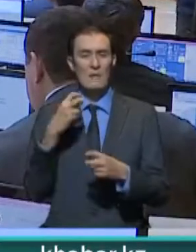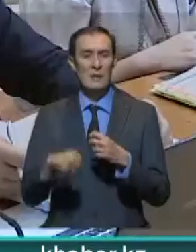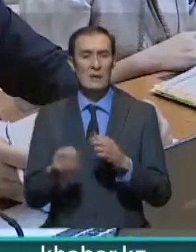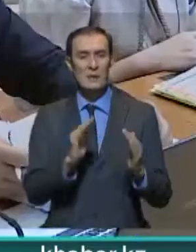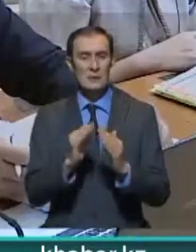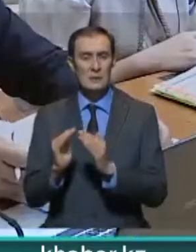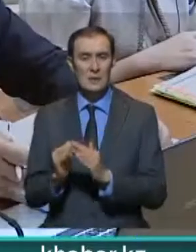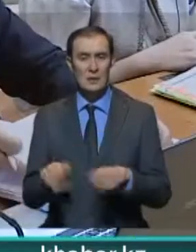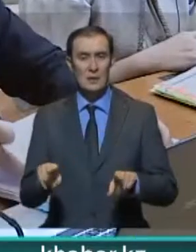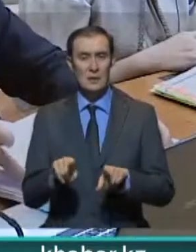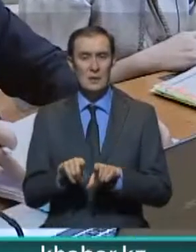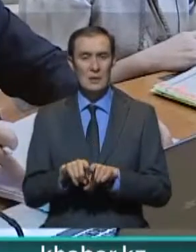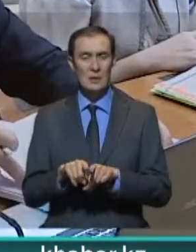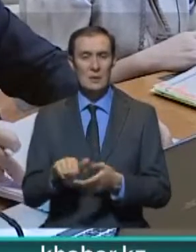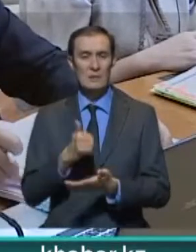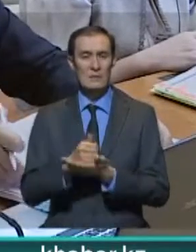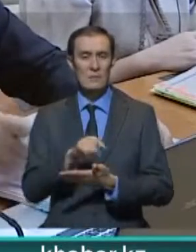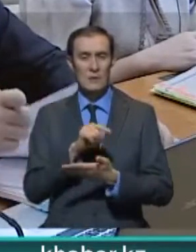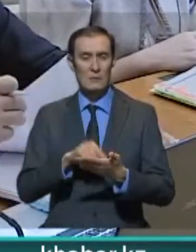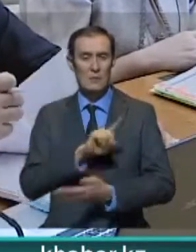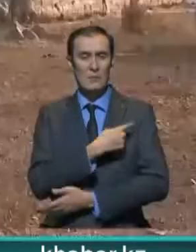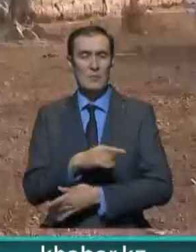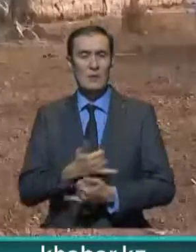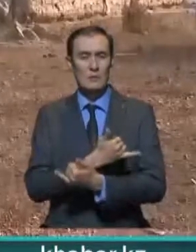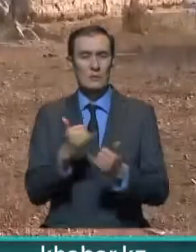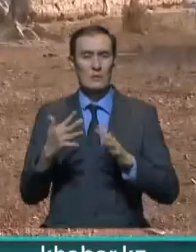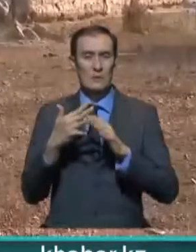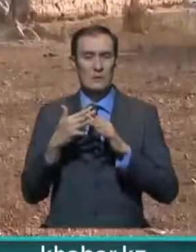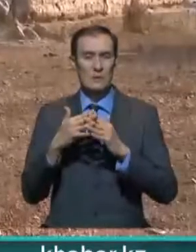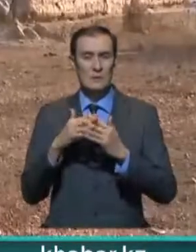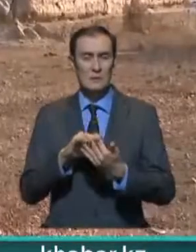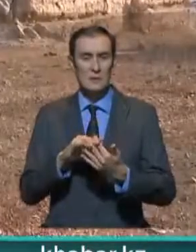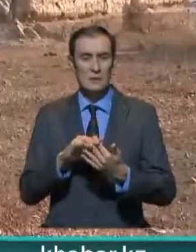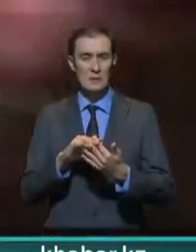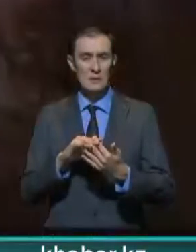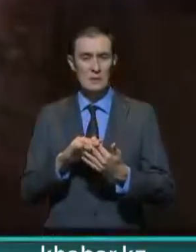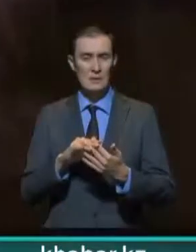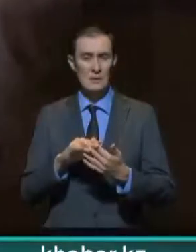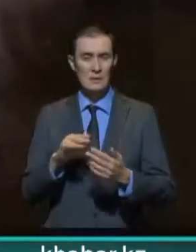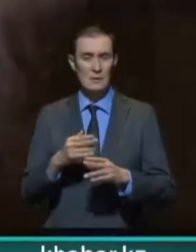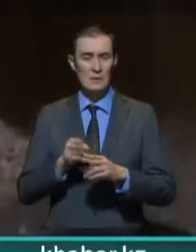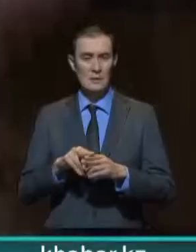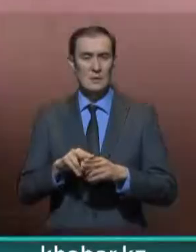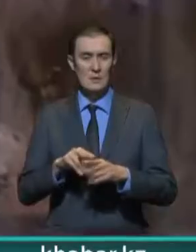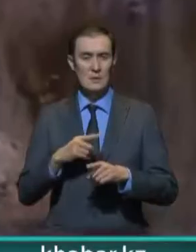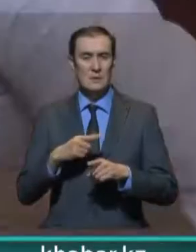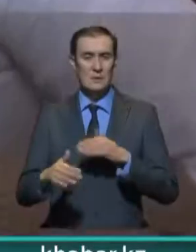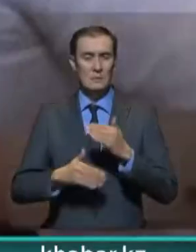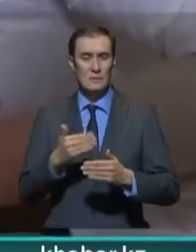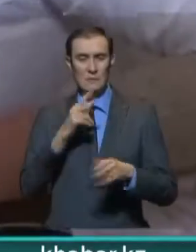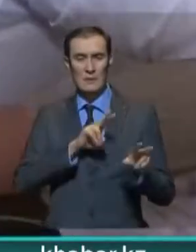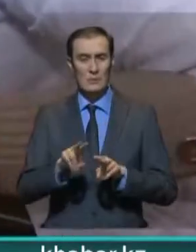зданиях. Также среди основных проблем медобслуживания на селе руководитель ведомства отметила низкое качество динамического